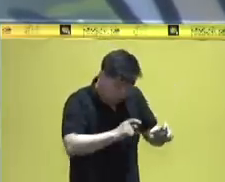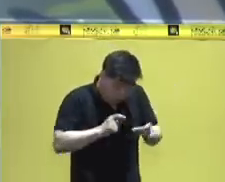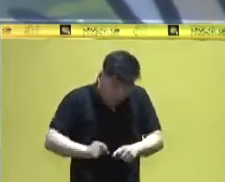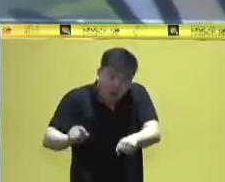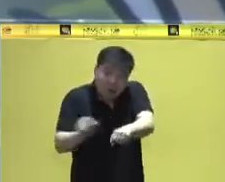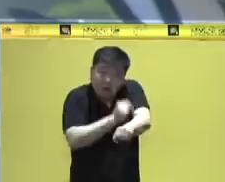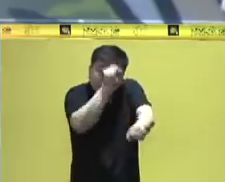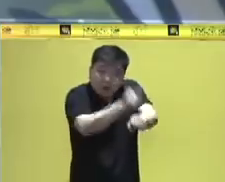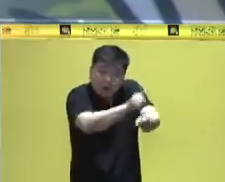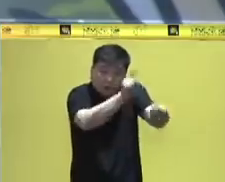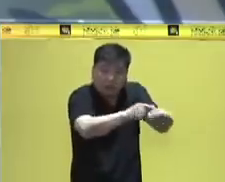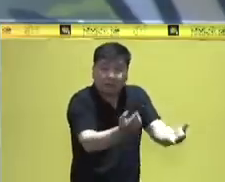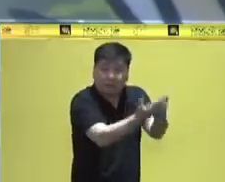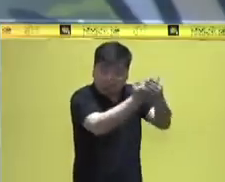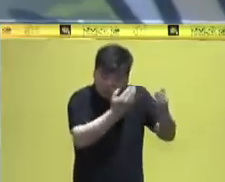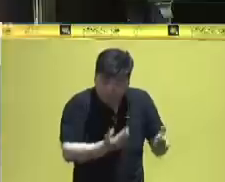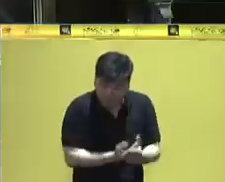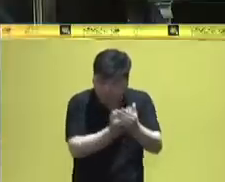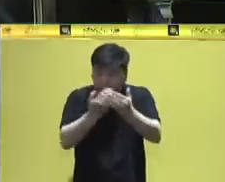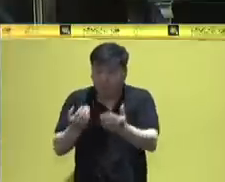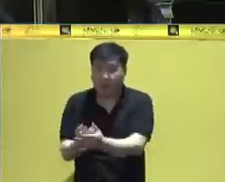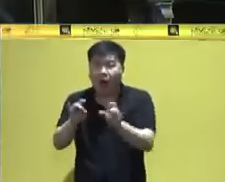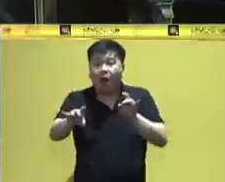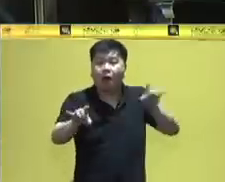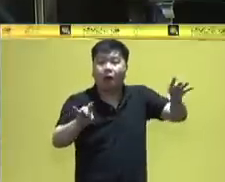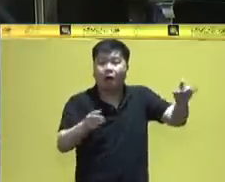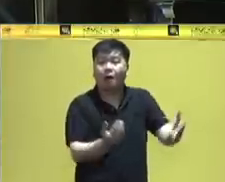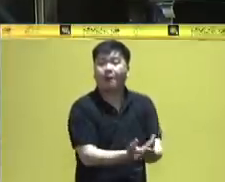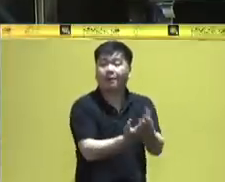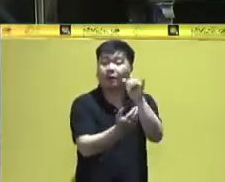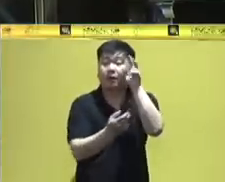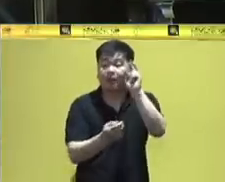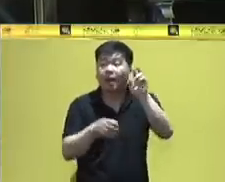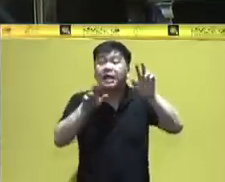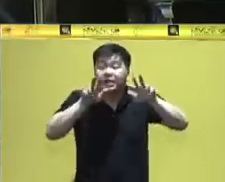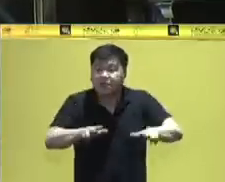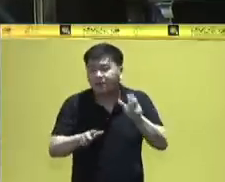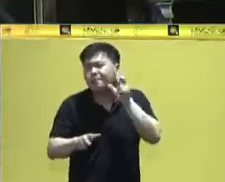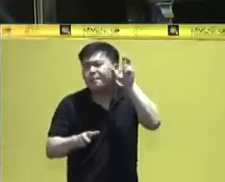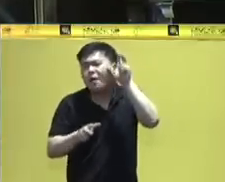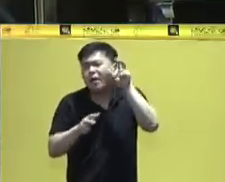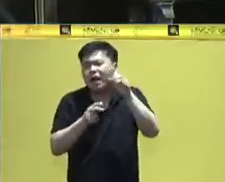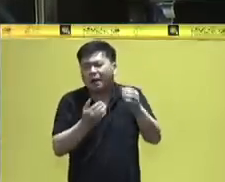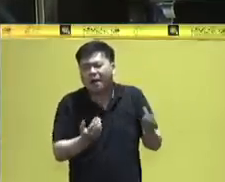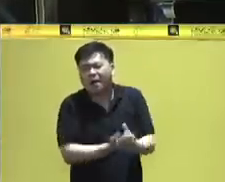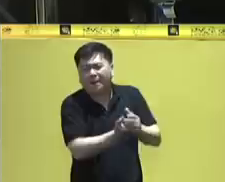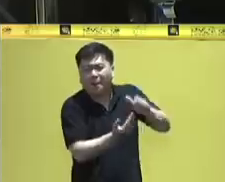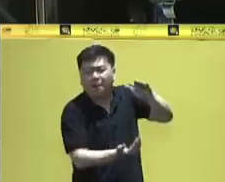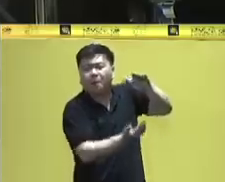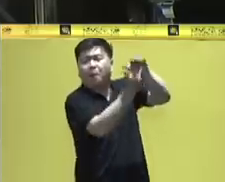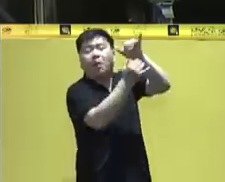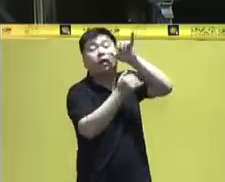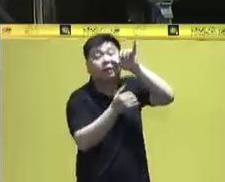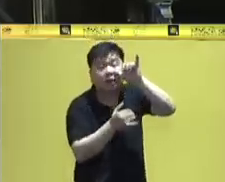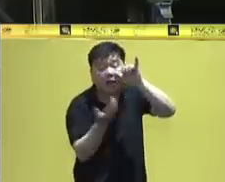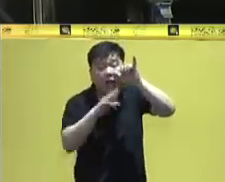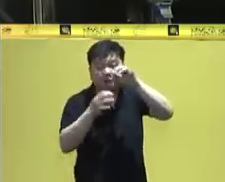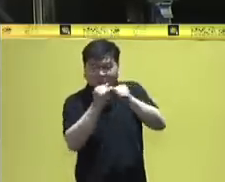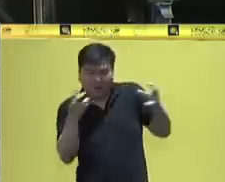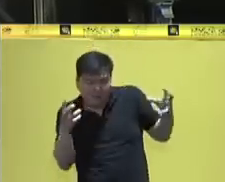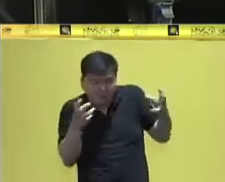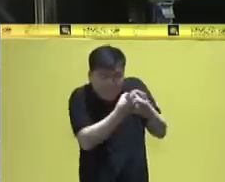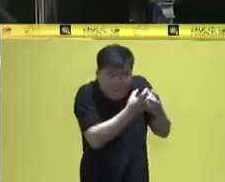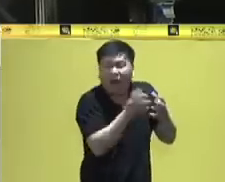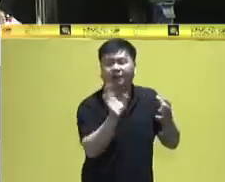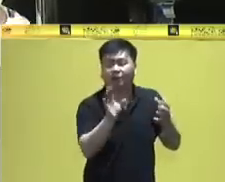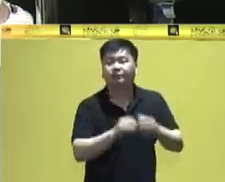가능성이 우리보다 크다. 예. 예. 그러나 지금은 평양이 워낙 독보적으로 발전돼 있다. 그러나 인구가 집중돼 있는 건 아니다 이렇게 말씀드릴 수